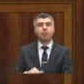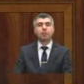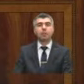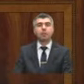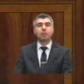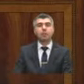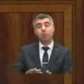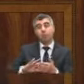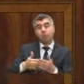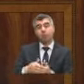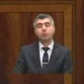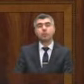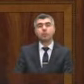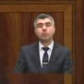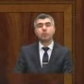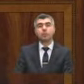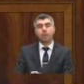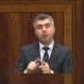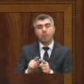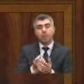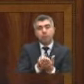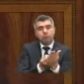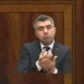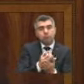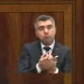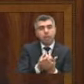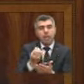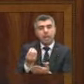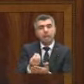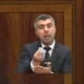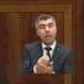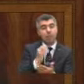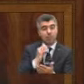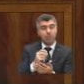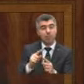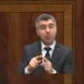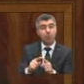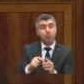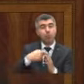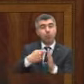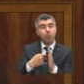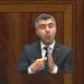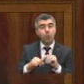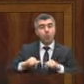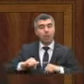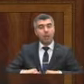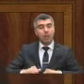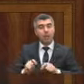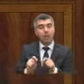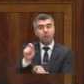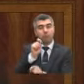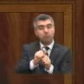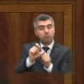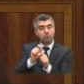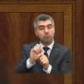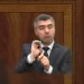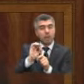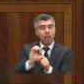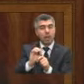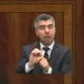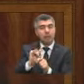فيما يتعلق بآلية توجيه التلاميذ، يتمحور مشروع الوزارة على المجال في هذا المجال على إرساء